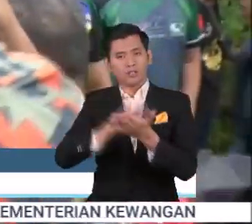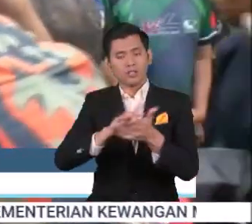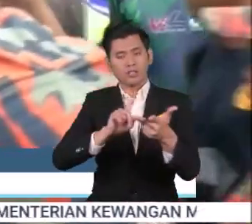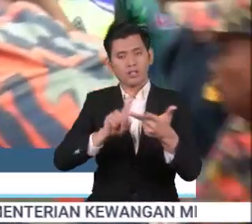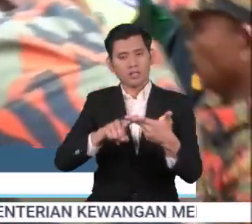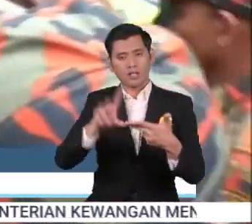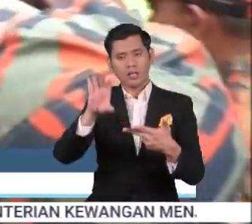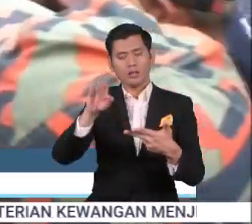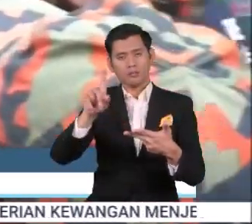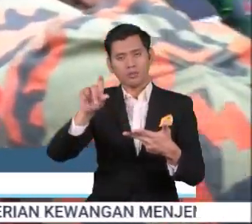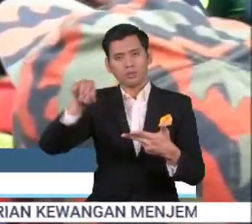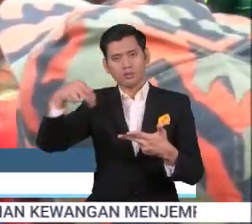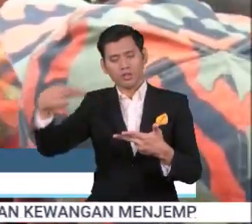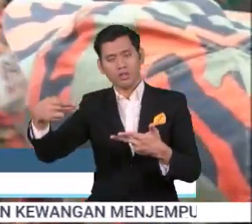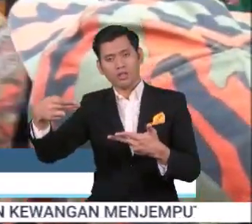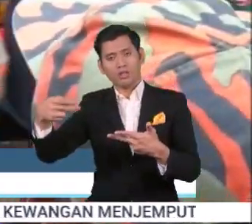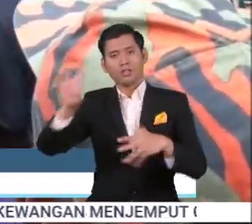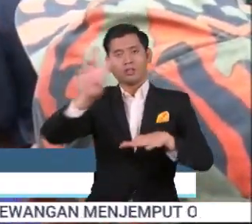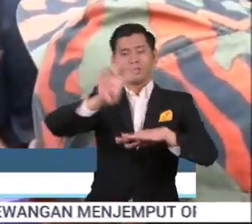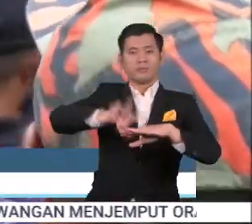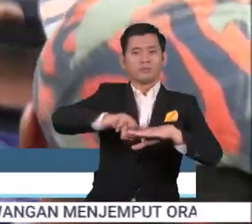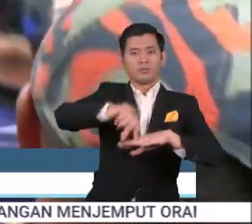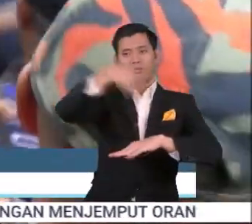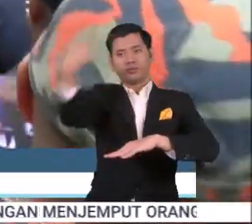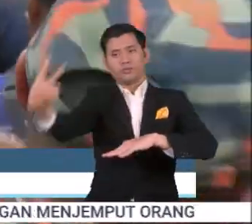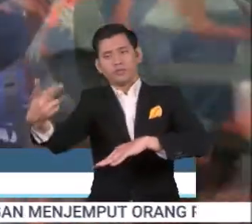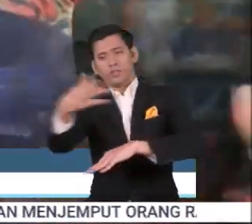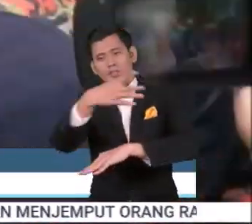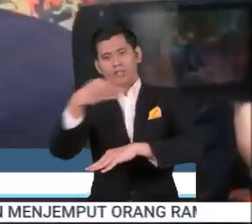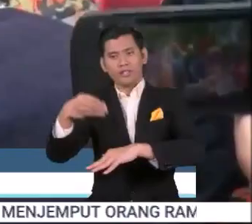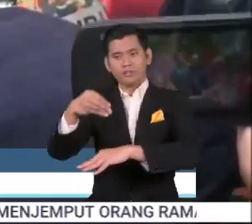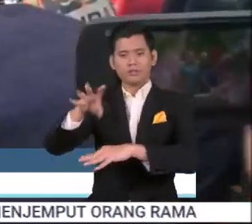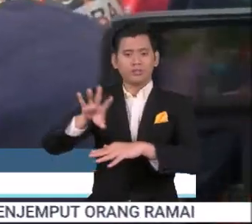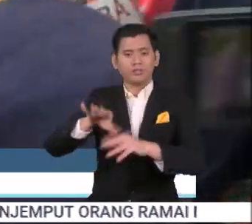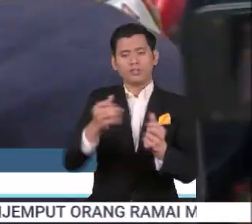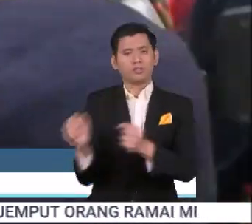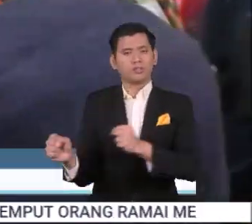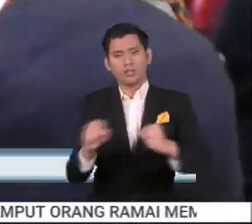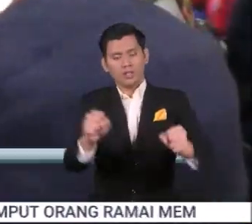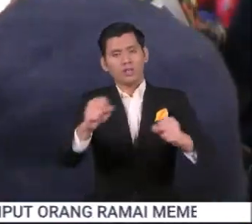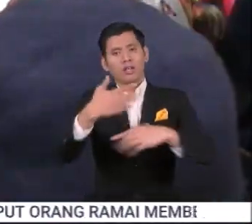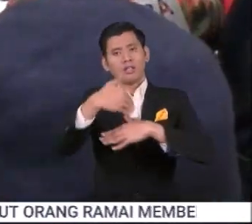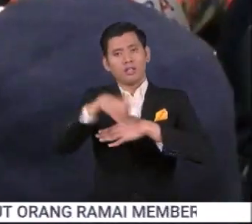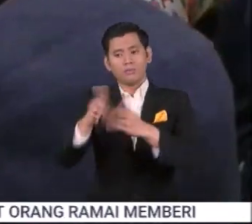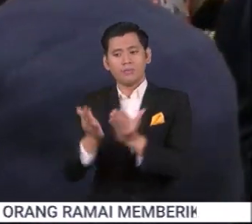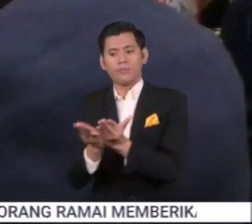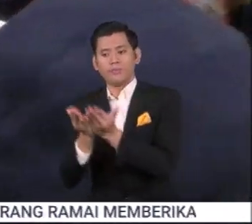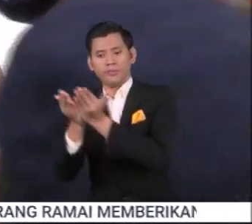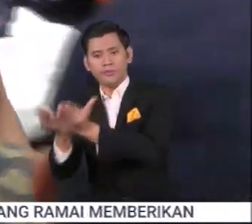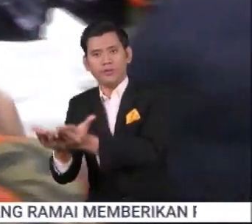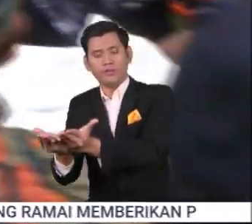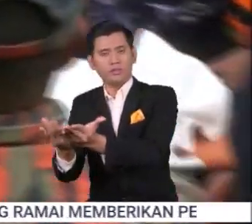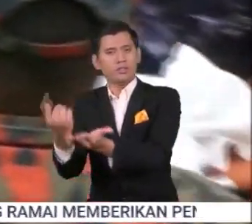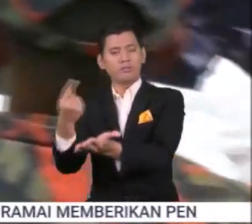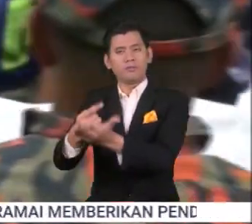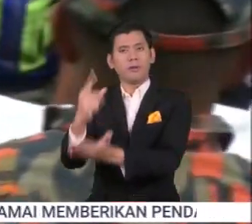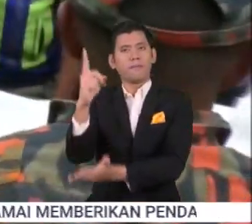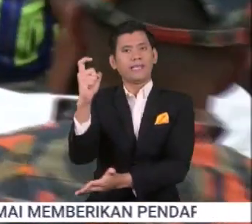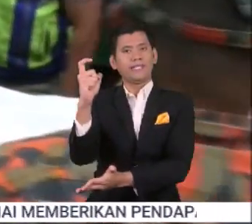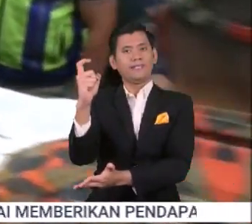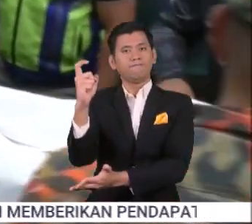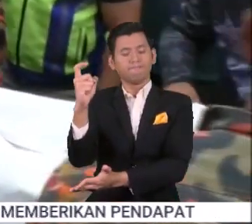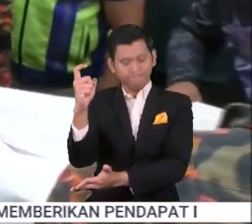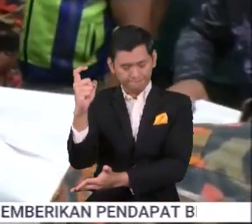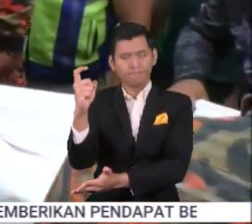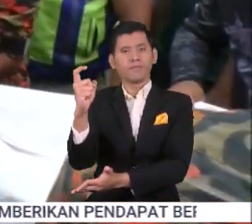serta Amrullah Fitri terpelanting dan terjatuh ke dalam Sungai selepas Enjin bot dinaiki tiba-tiba mati norur